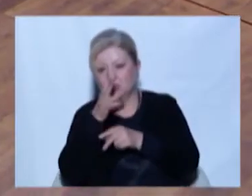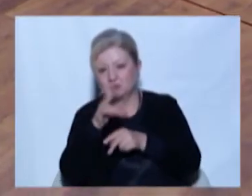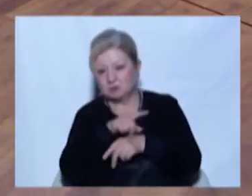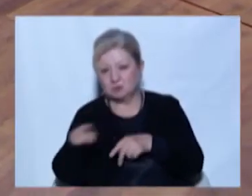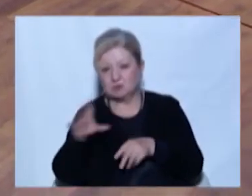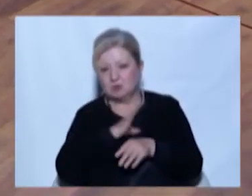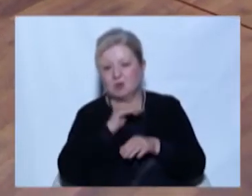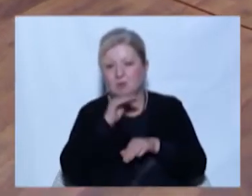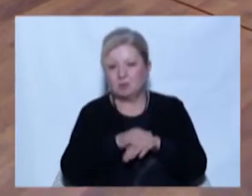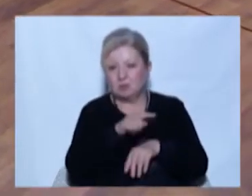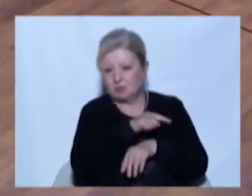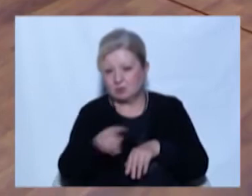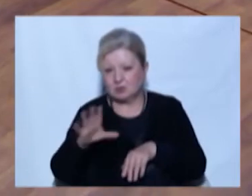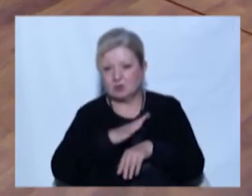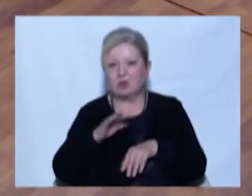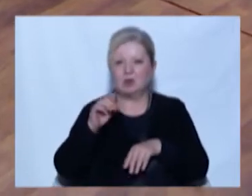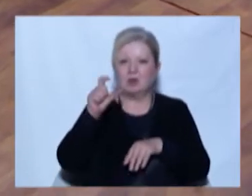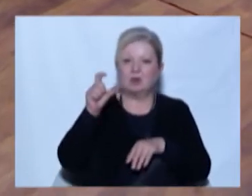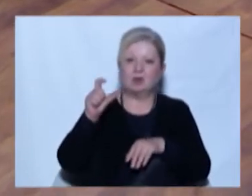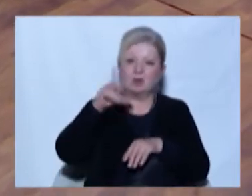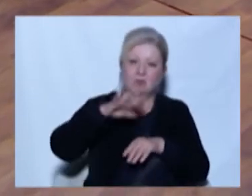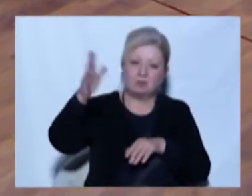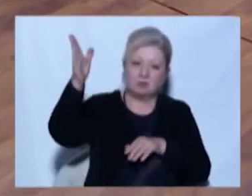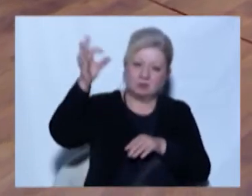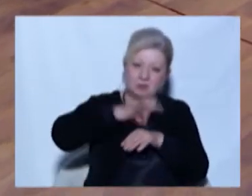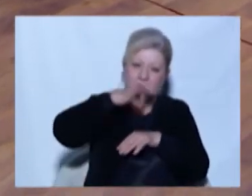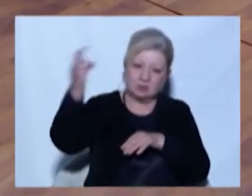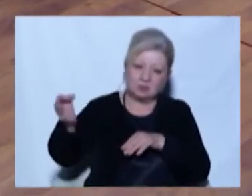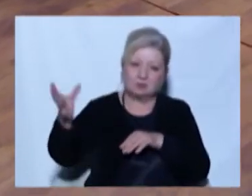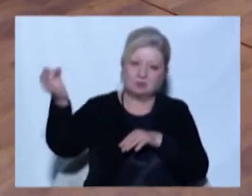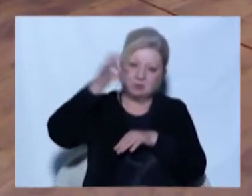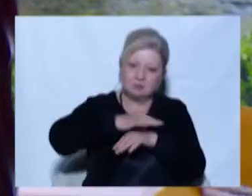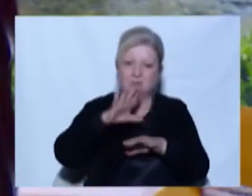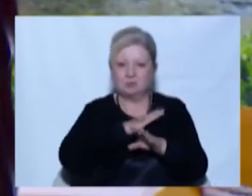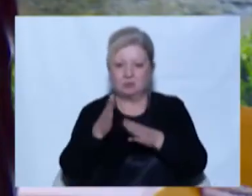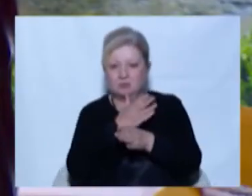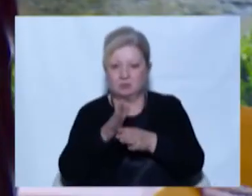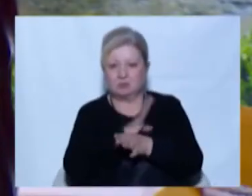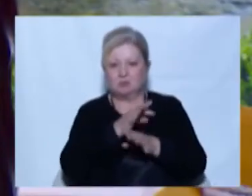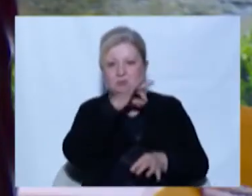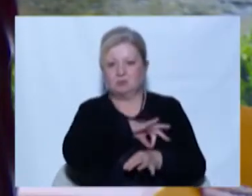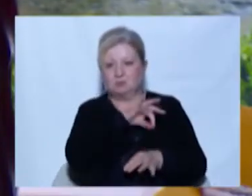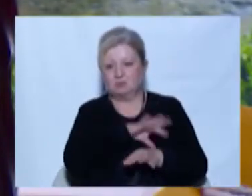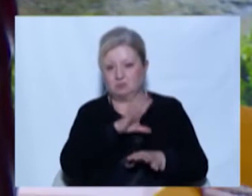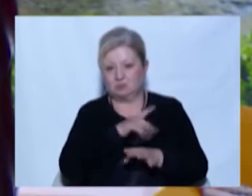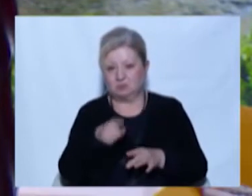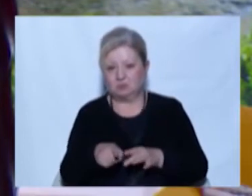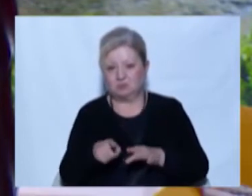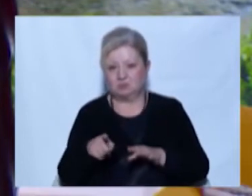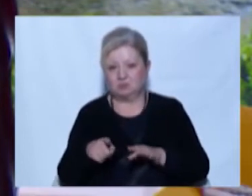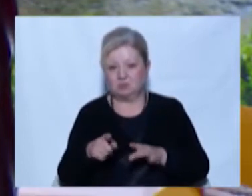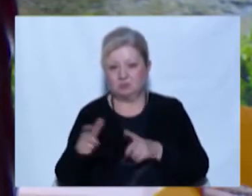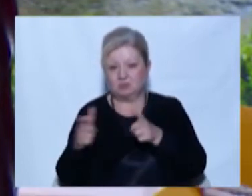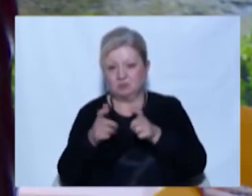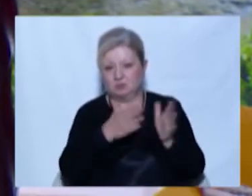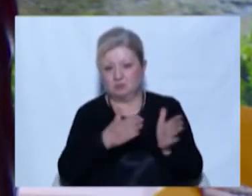ფაქტიურად აღმოსავლეთ ევროპისაგან განსხვავებით დასავლეთ ევროპის ქვეყნებში ეკონომიკის სტაბილიზაციას მოხმარდა. მაგალითად,